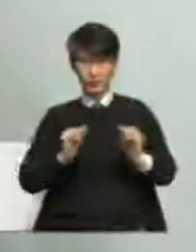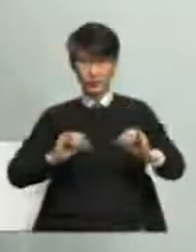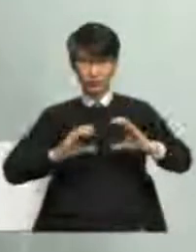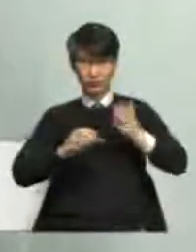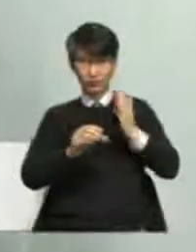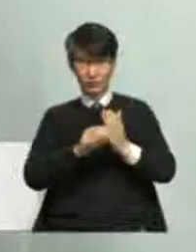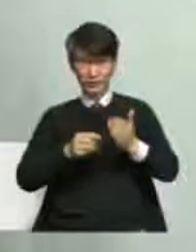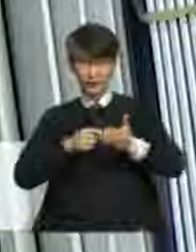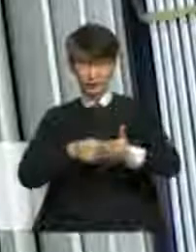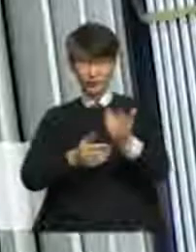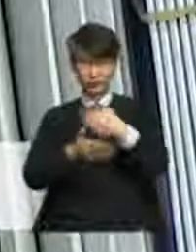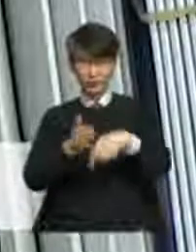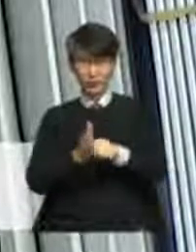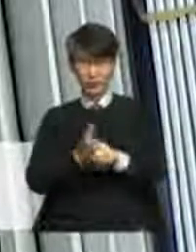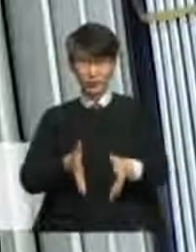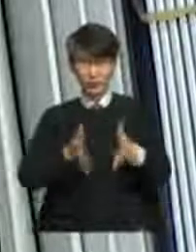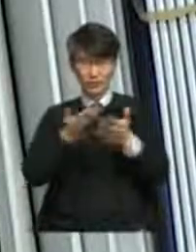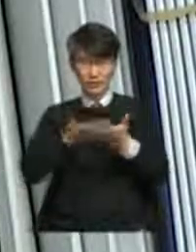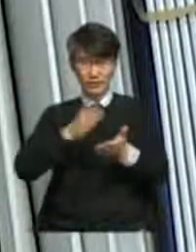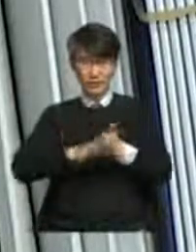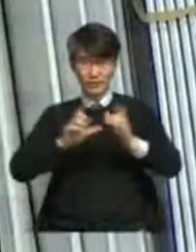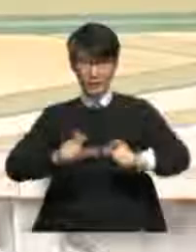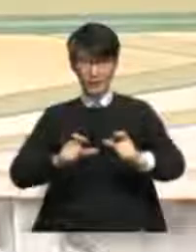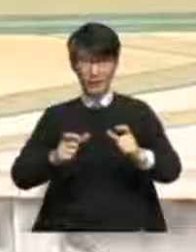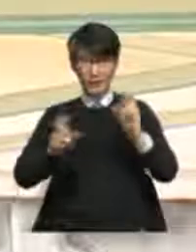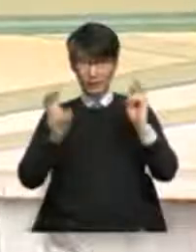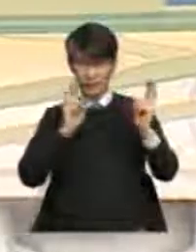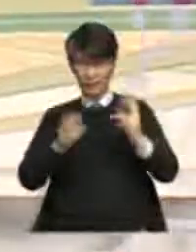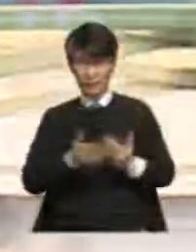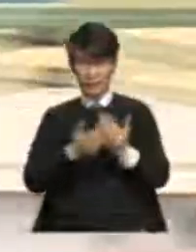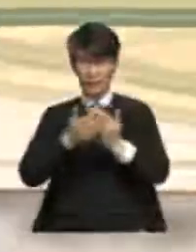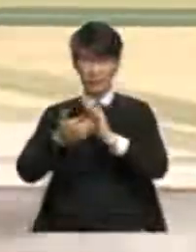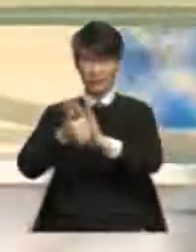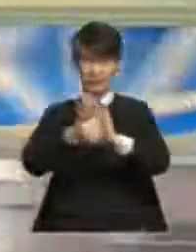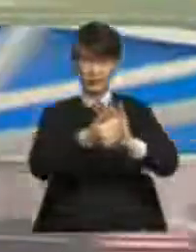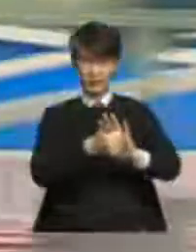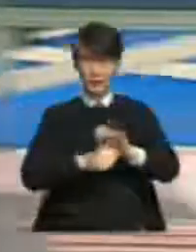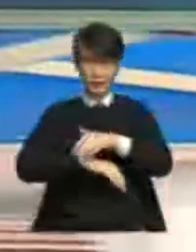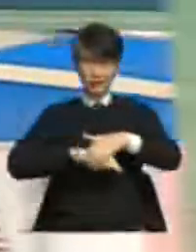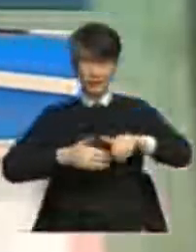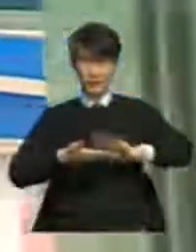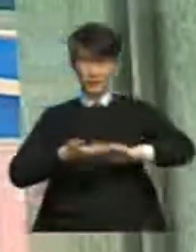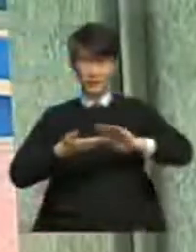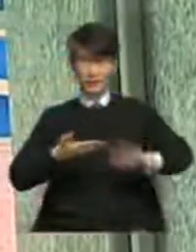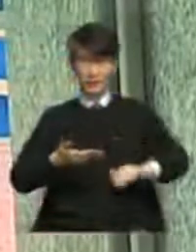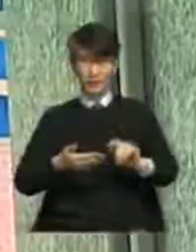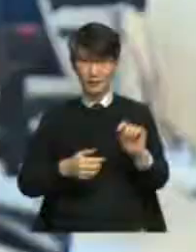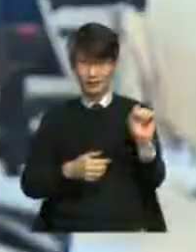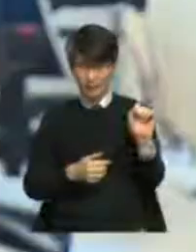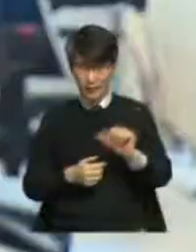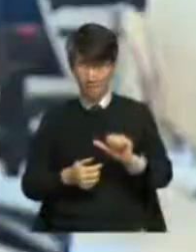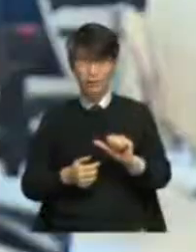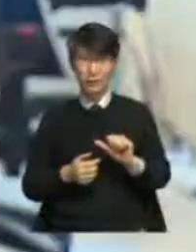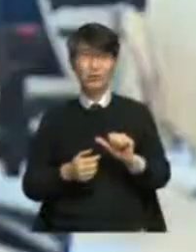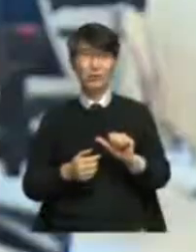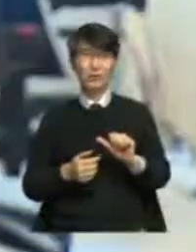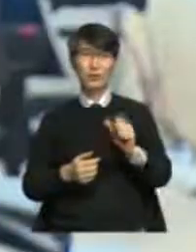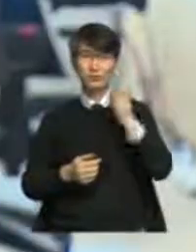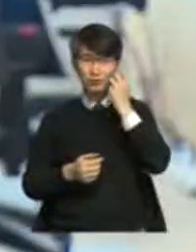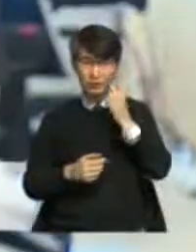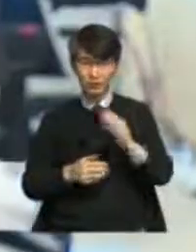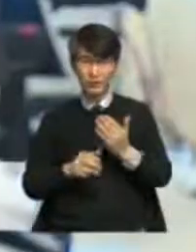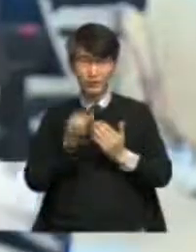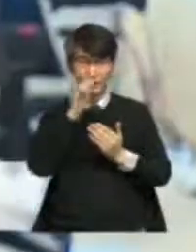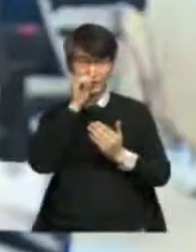위해서 도시재생 기업이나 마을 기업을 육성하고 지원하는 데 활용할 예정입니다. 신속하고 좀 융통성